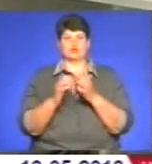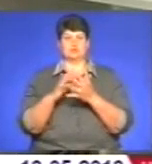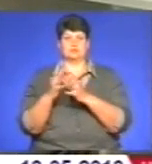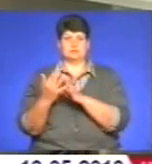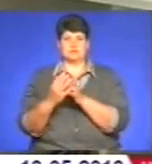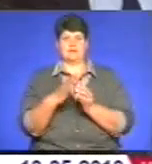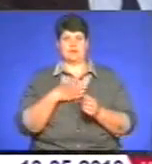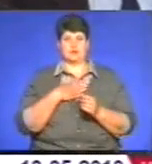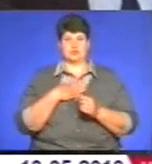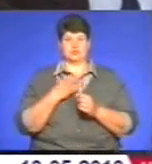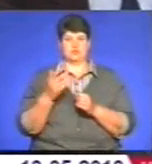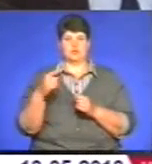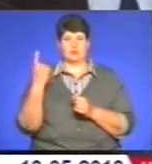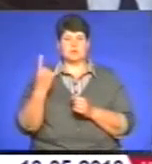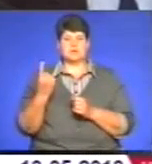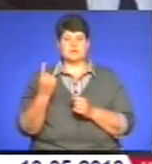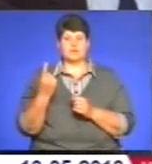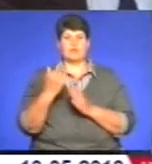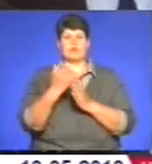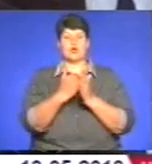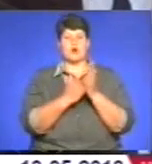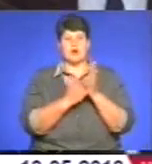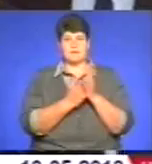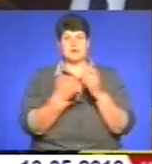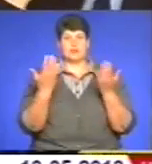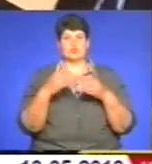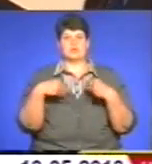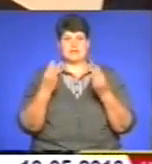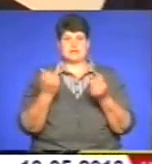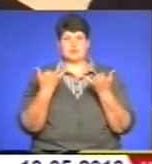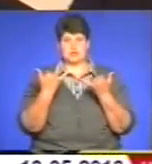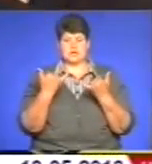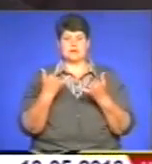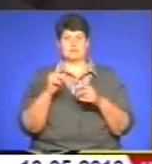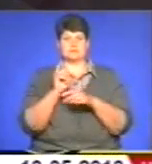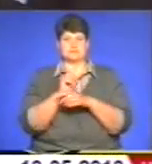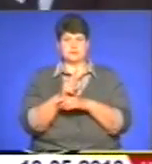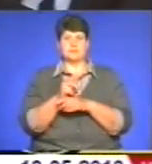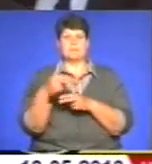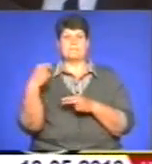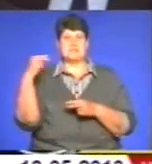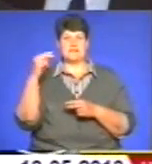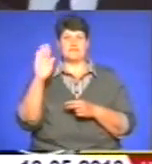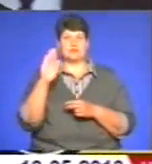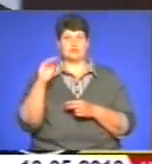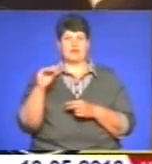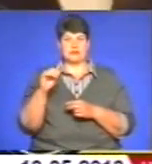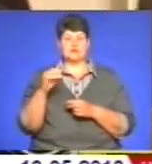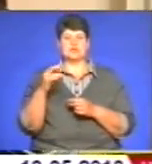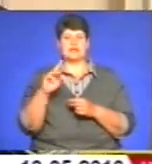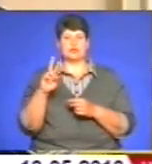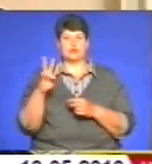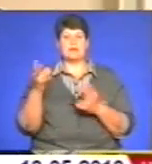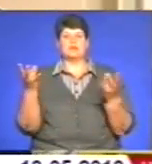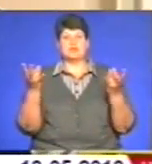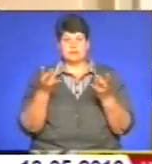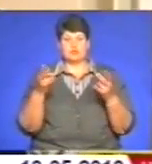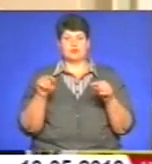краю. В програмі, оцю, яку сьогодні поставив президент Віктор Федорович Янукович, що дійсно нам потрібно підтримати